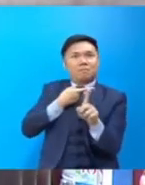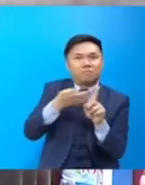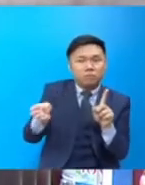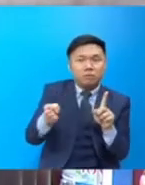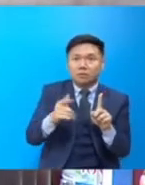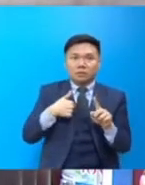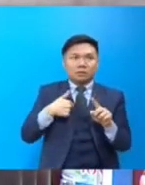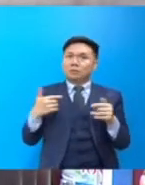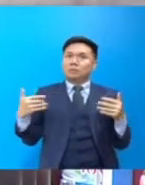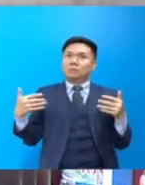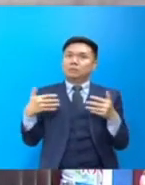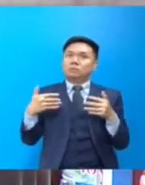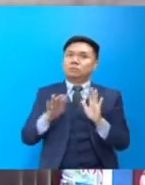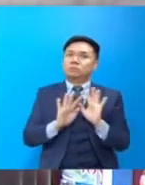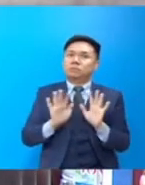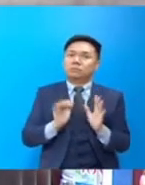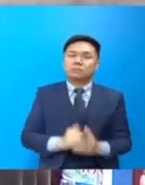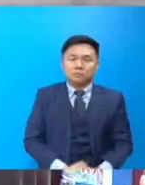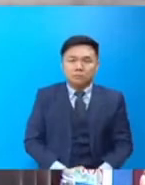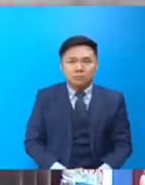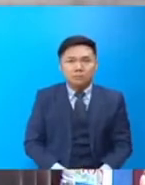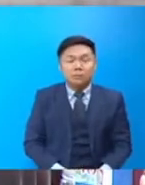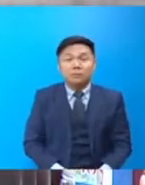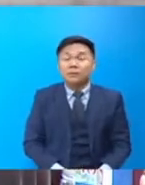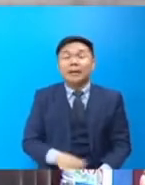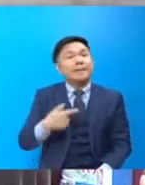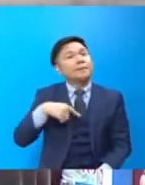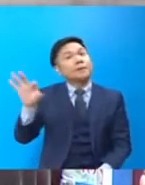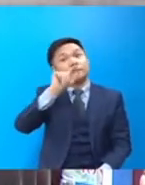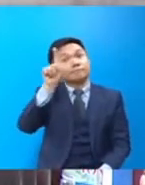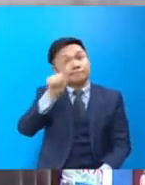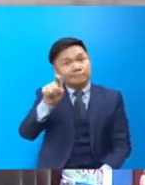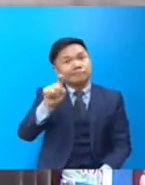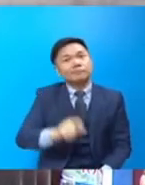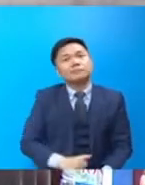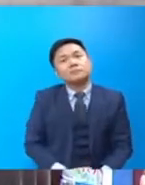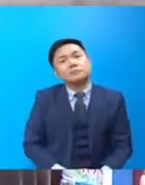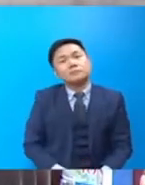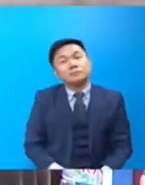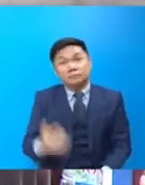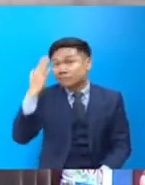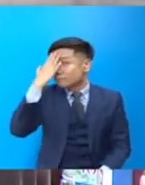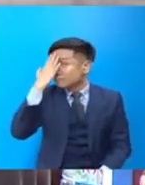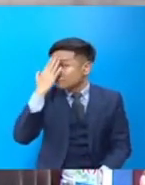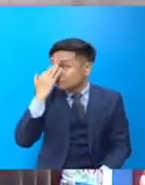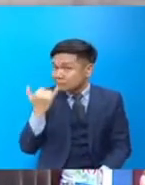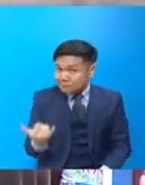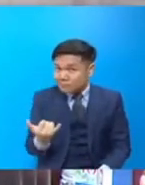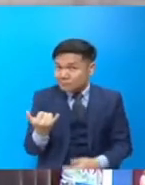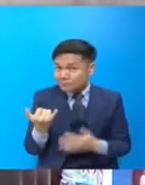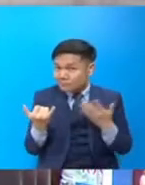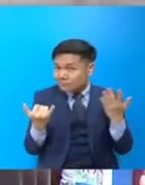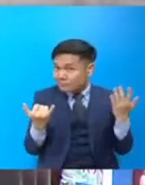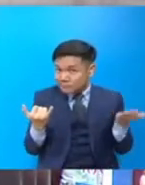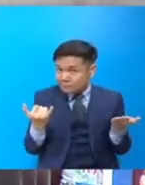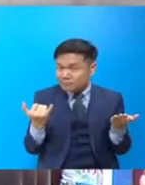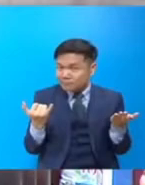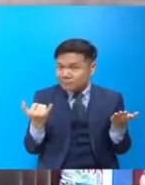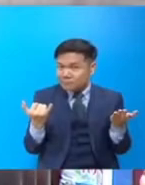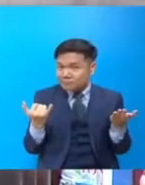tersebut dan saya juga ingin bertanya kenapa kah eh